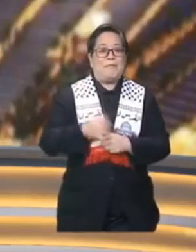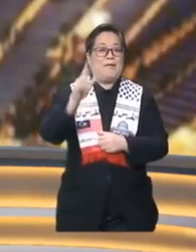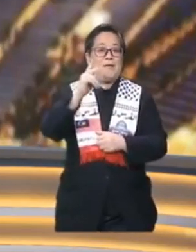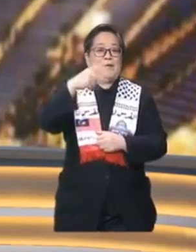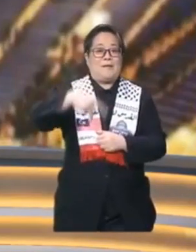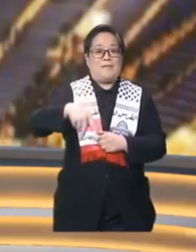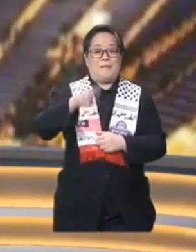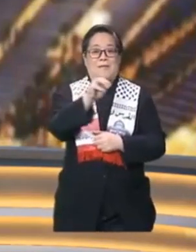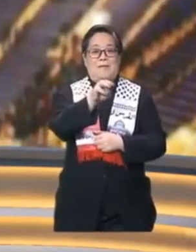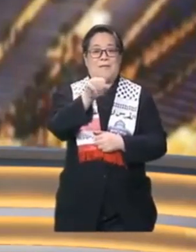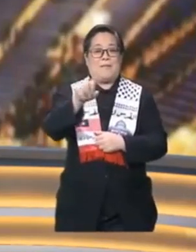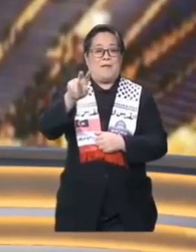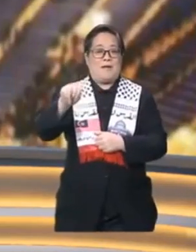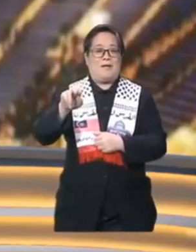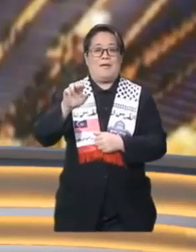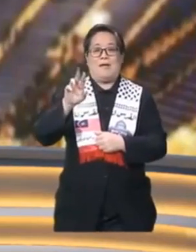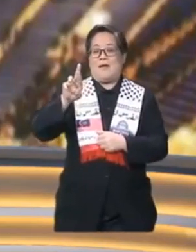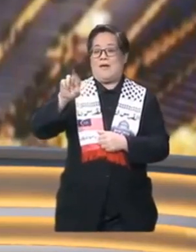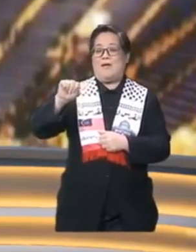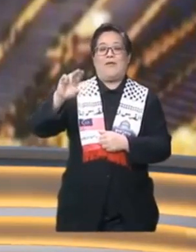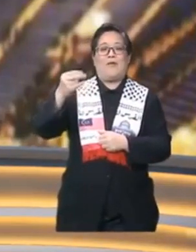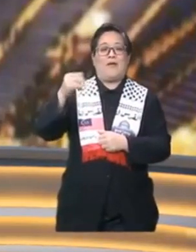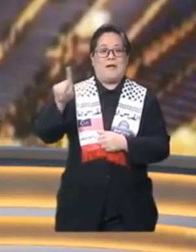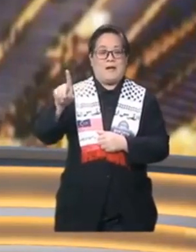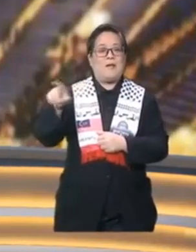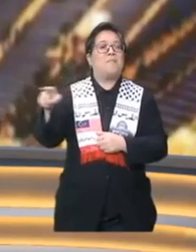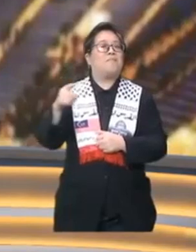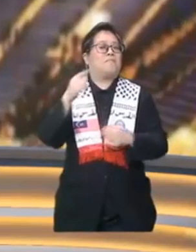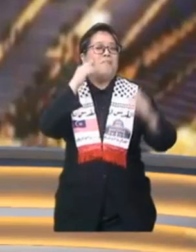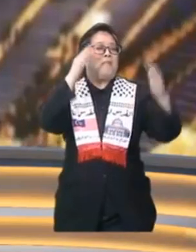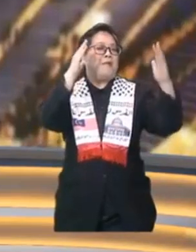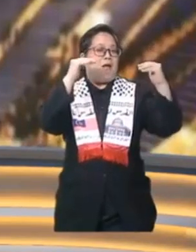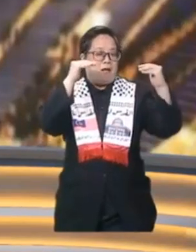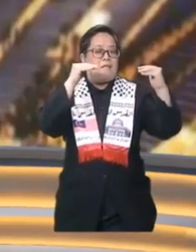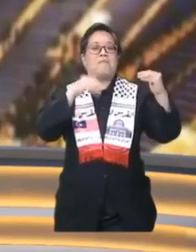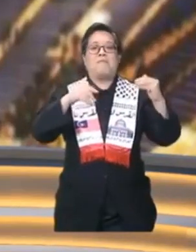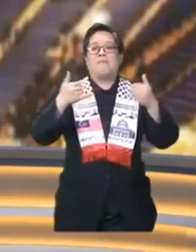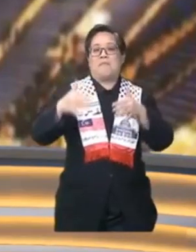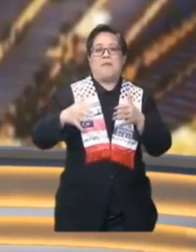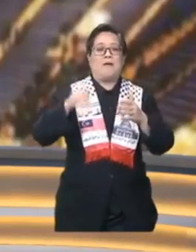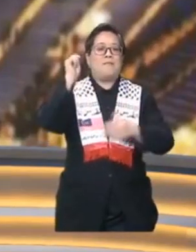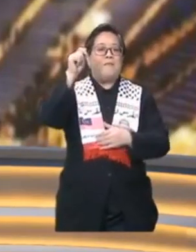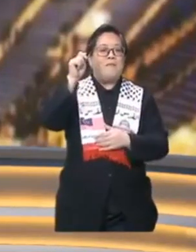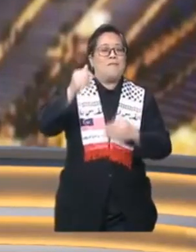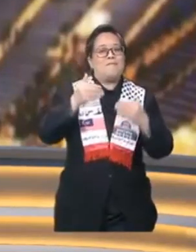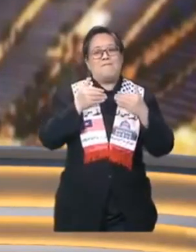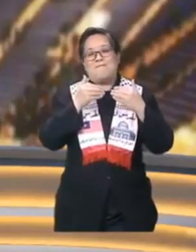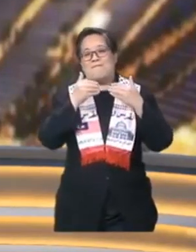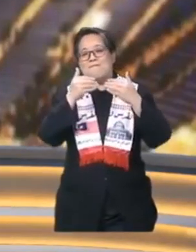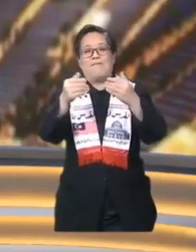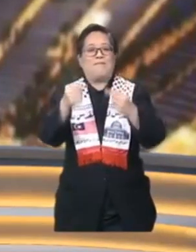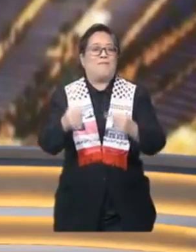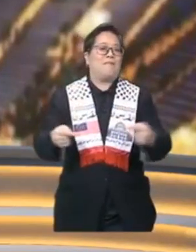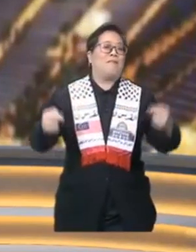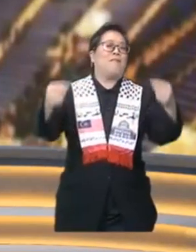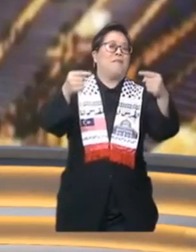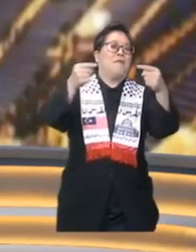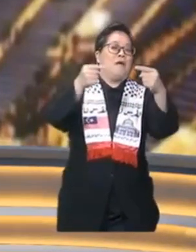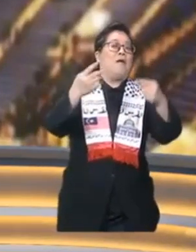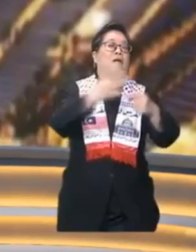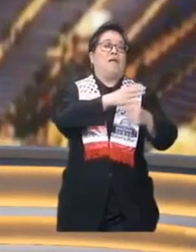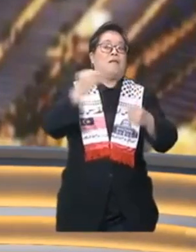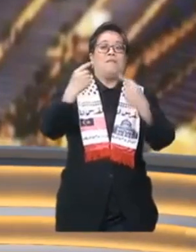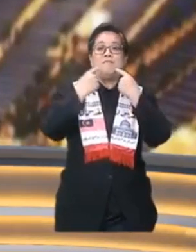Olimpik. Ketua Pengarah Majlis Sukan Negara MSN Abdul Rashid Yaakob meletakkan harapan agar para pemain dapat meneruskan kemarahan ke peringkat